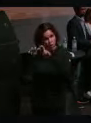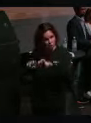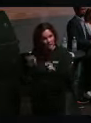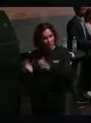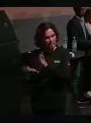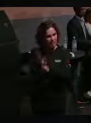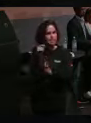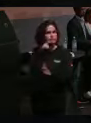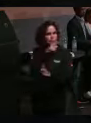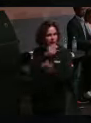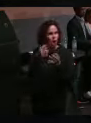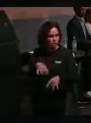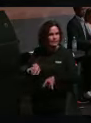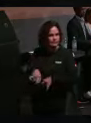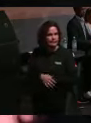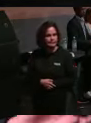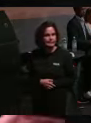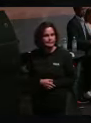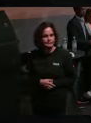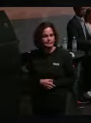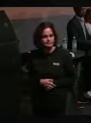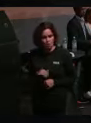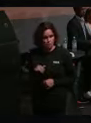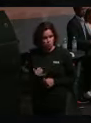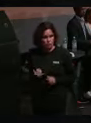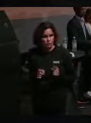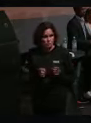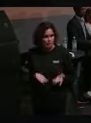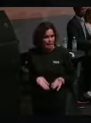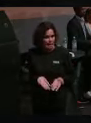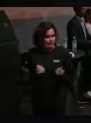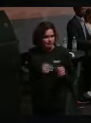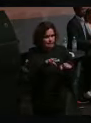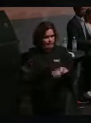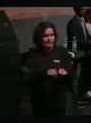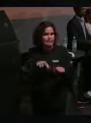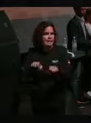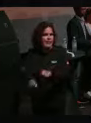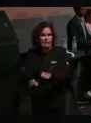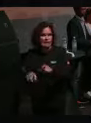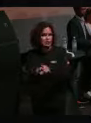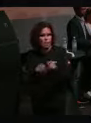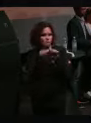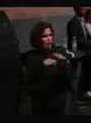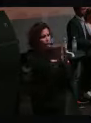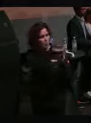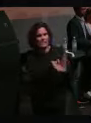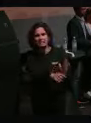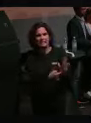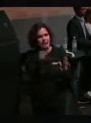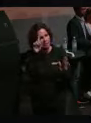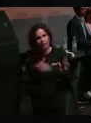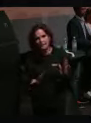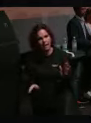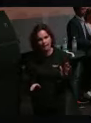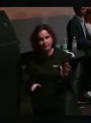løfter fram, at... Det finns ju ingen sån lätt tillgänglig fra smörbrödliste menyn beslutningar att ta nu